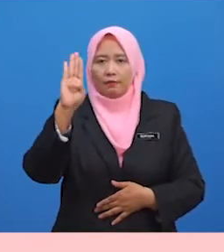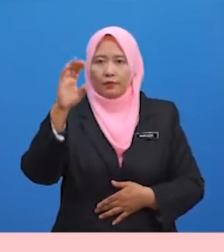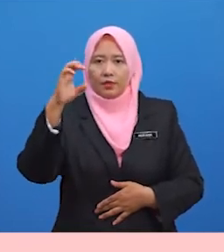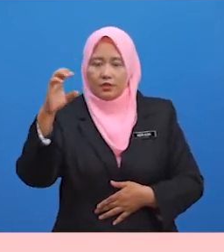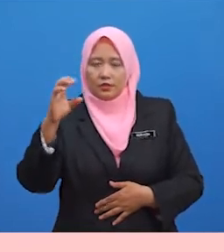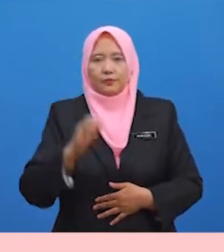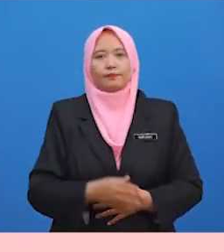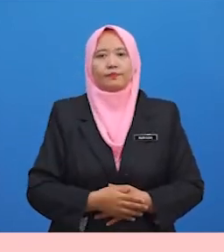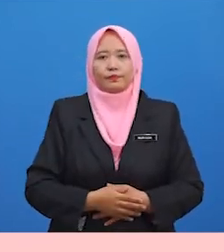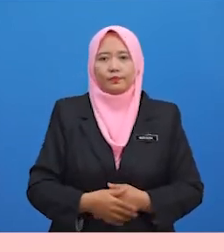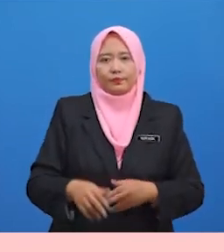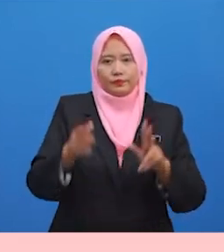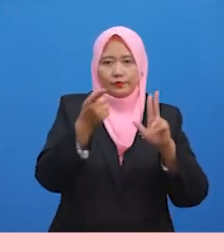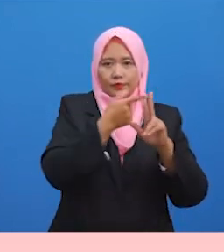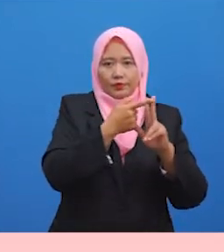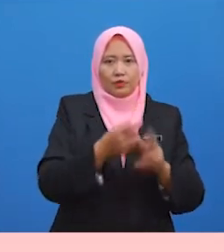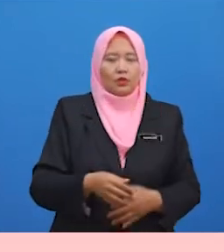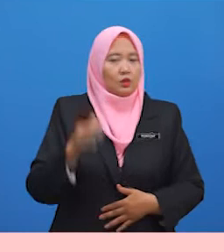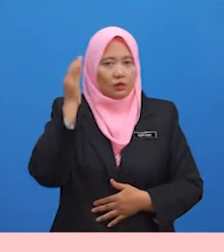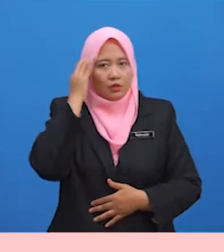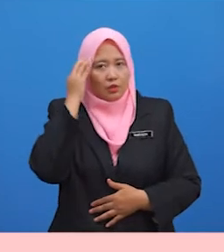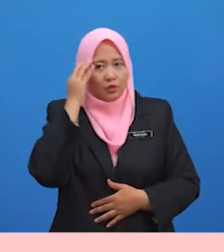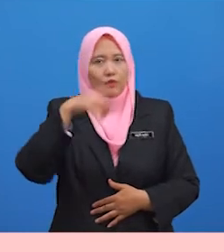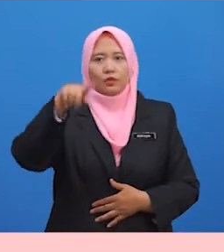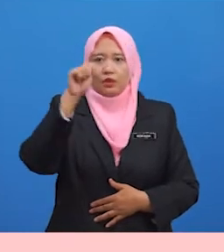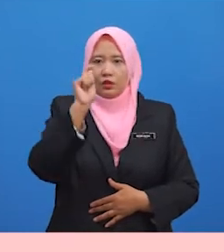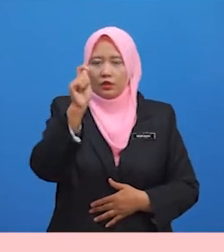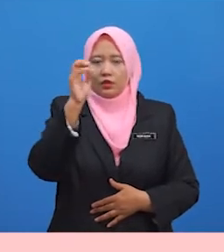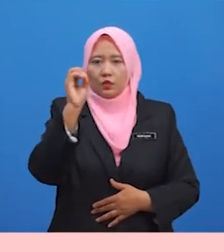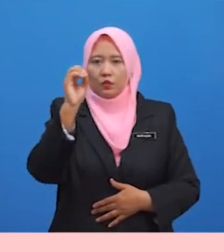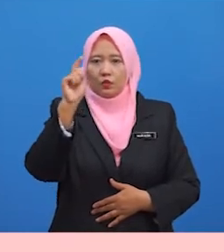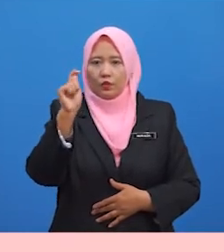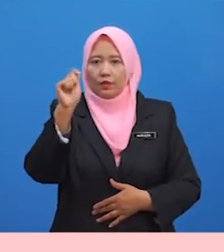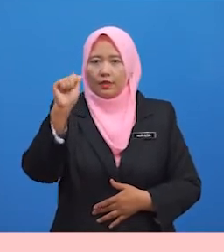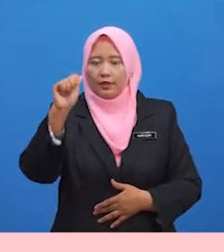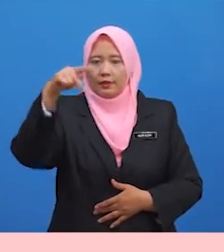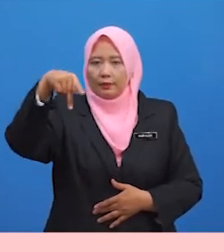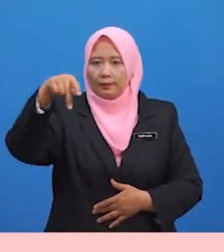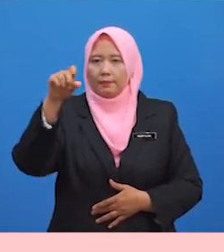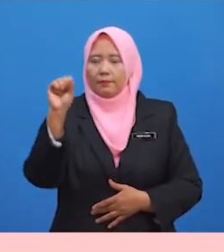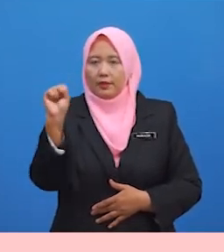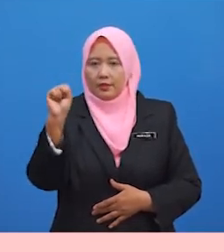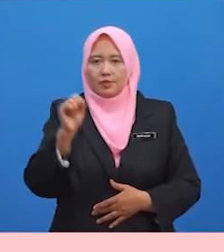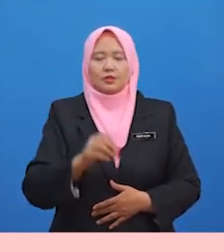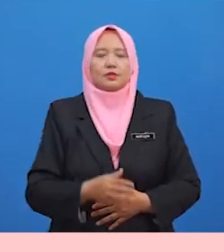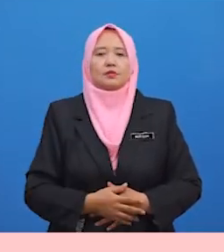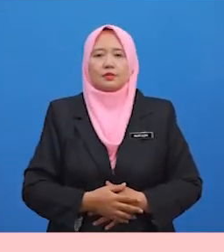kecederaan, DRABC. Ketiga, kita belajar mengenai kaedah tinjauan awal penilaian